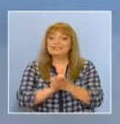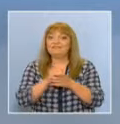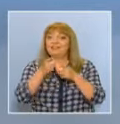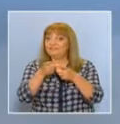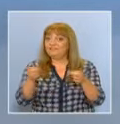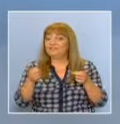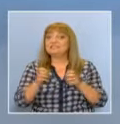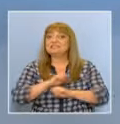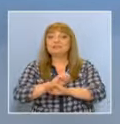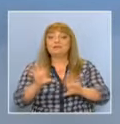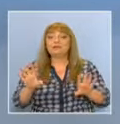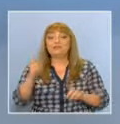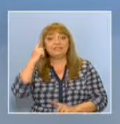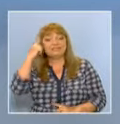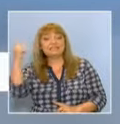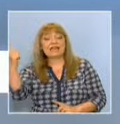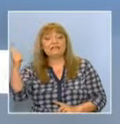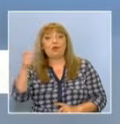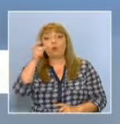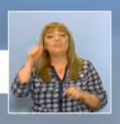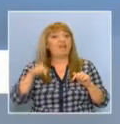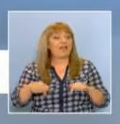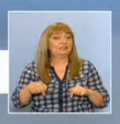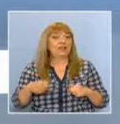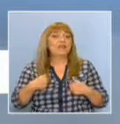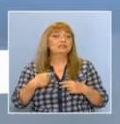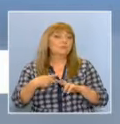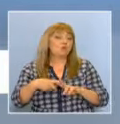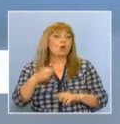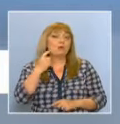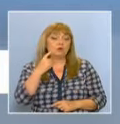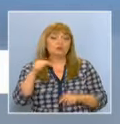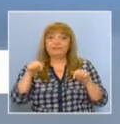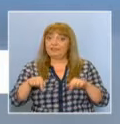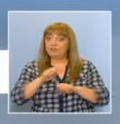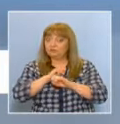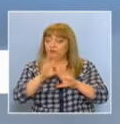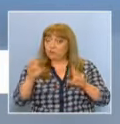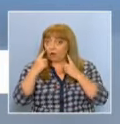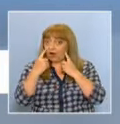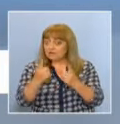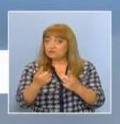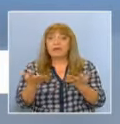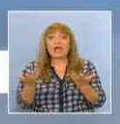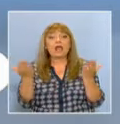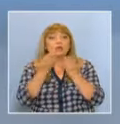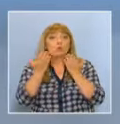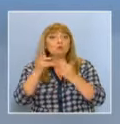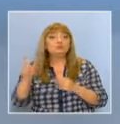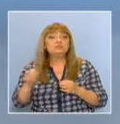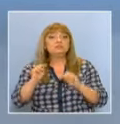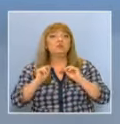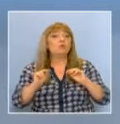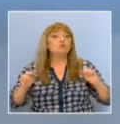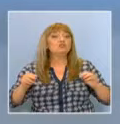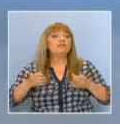Здравейте, вие сте с предаването Знания БГ от студиото във Варна. Аз съм Нора Бочева. Днес ще ви покажем как ученици се обучават сред природата